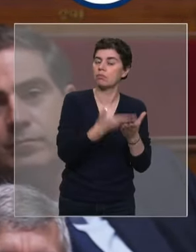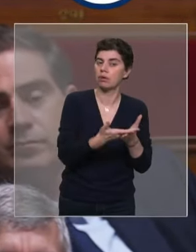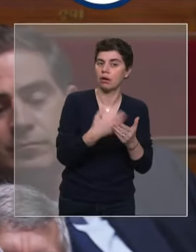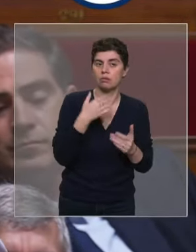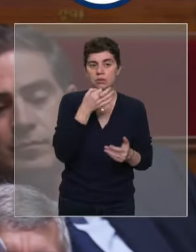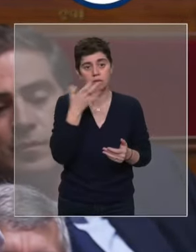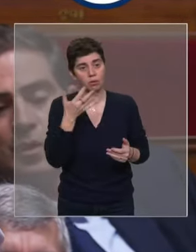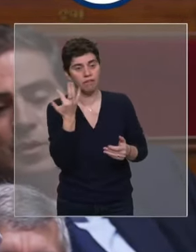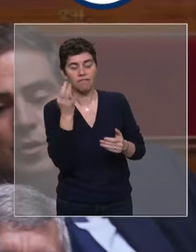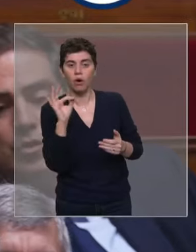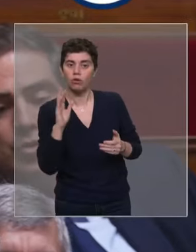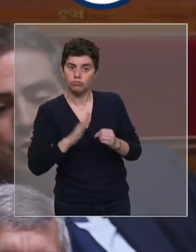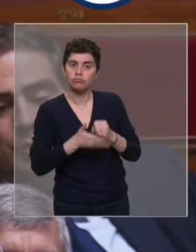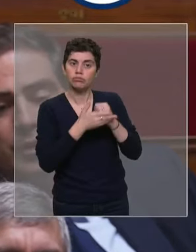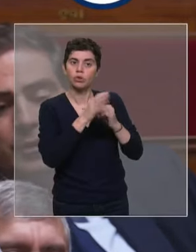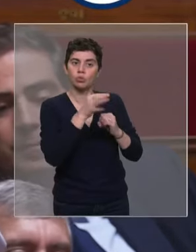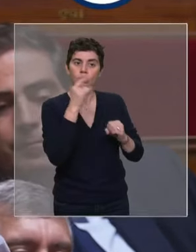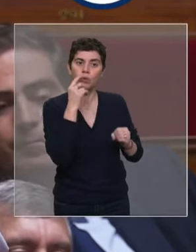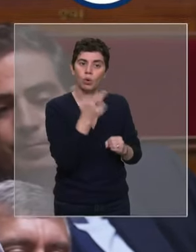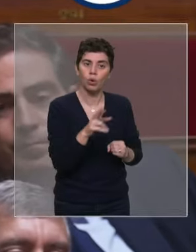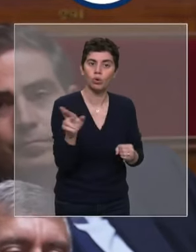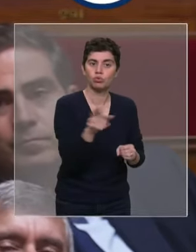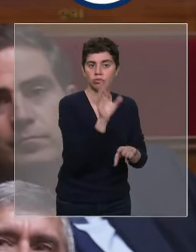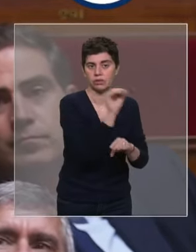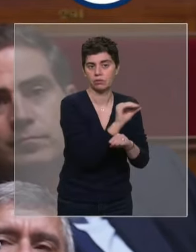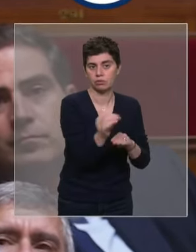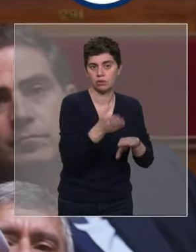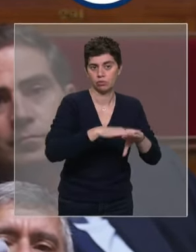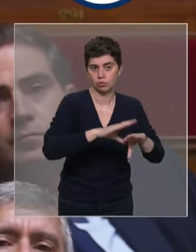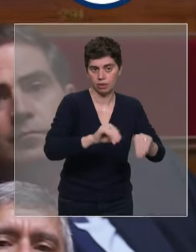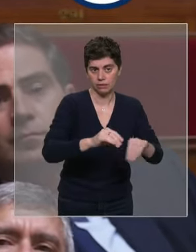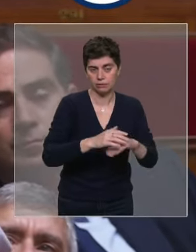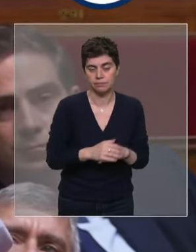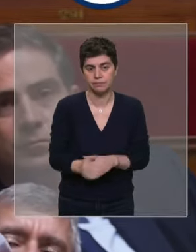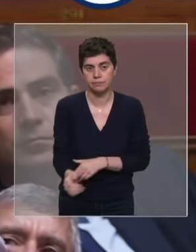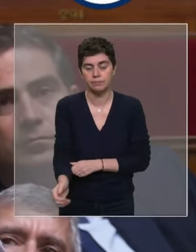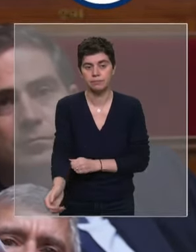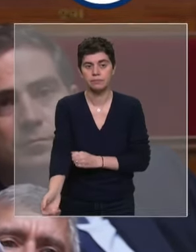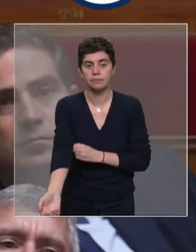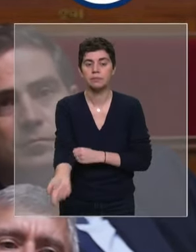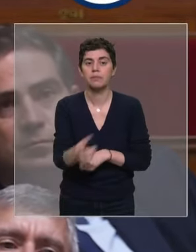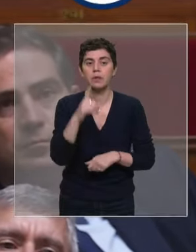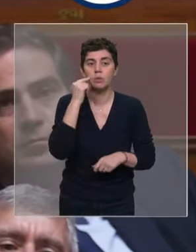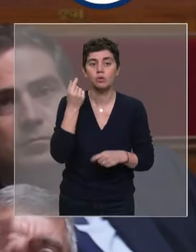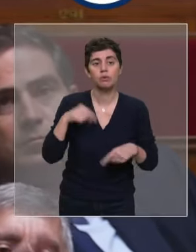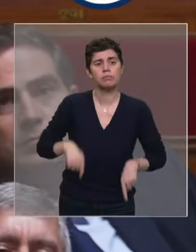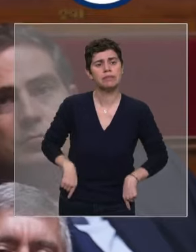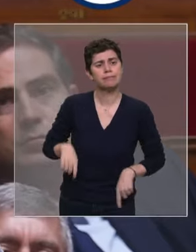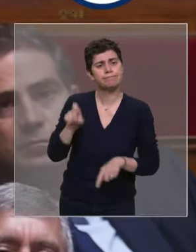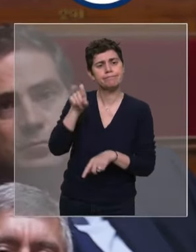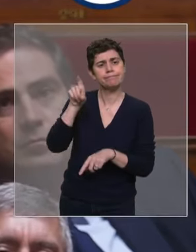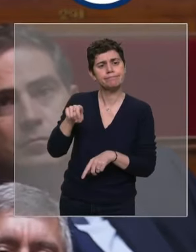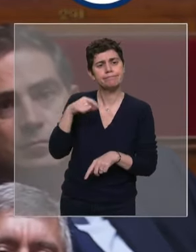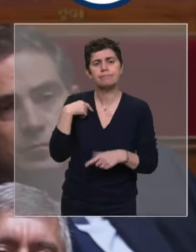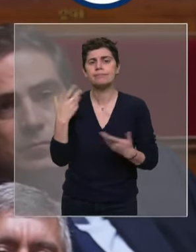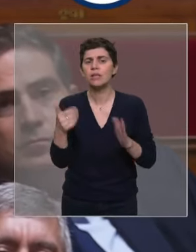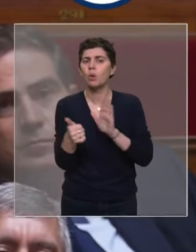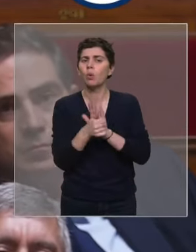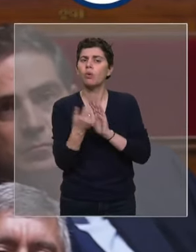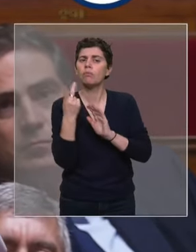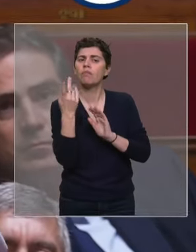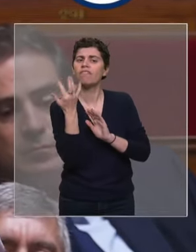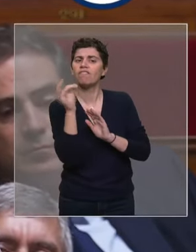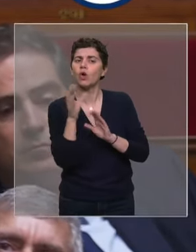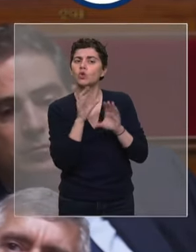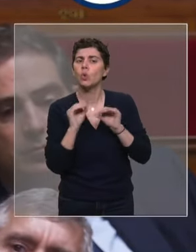au rétablissement de la sécurité en Haïti. Monsieur le ministre, pourriez-vous nous apporter des précisions sur le rôle concret que la France